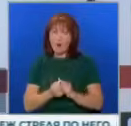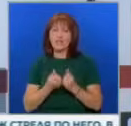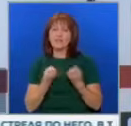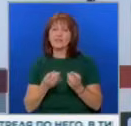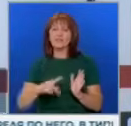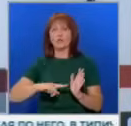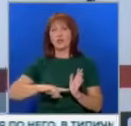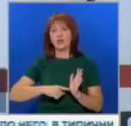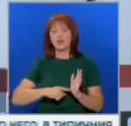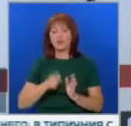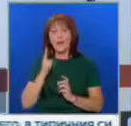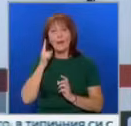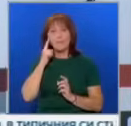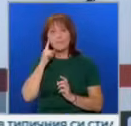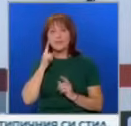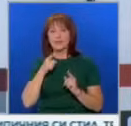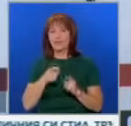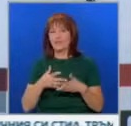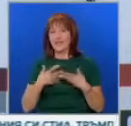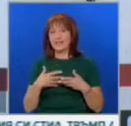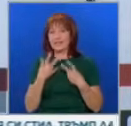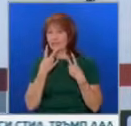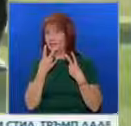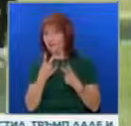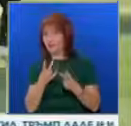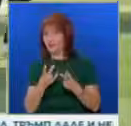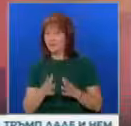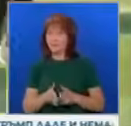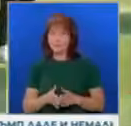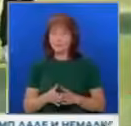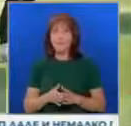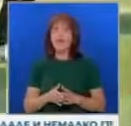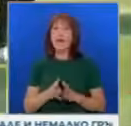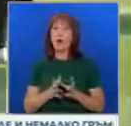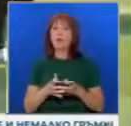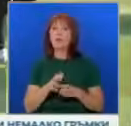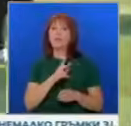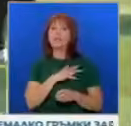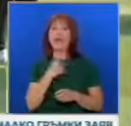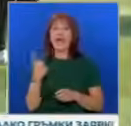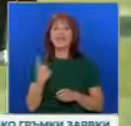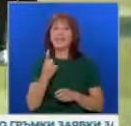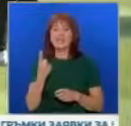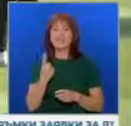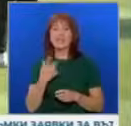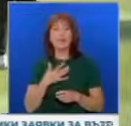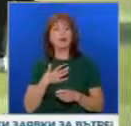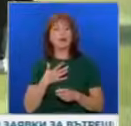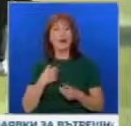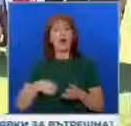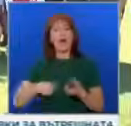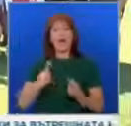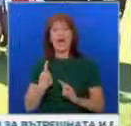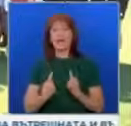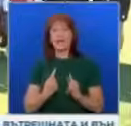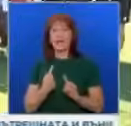възможна точка. Мисля, че това искат да виждат и феновете ни. В тима на ЦСКА единственият играч, който за сега има проблеми преди гостуването в